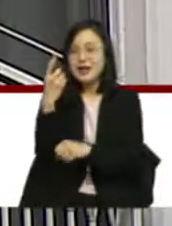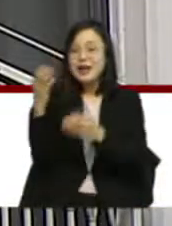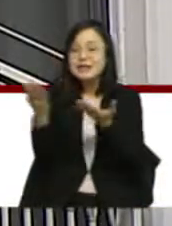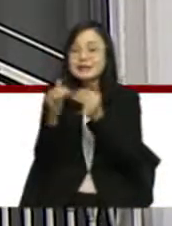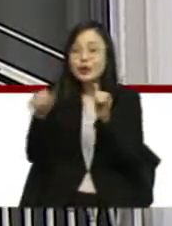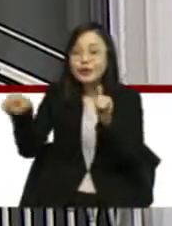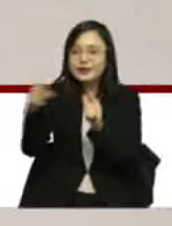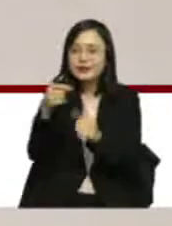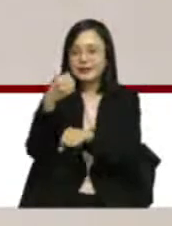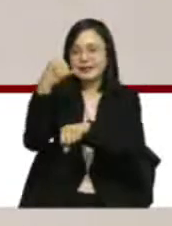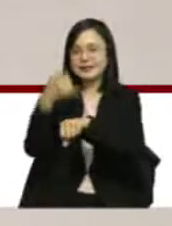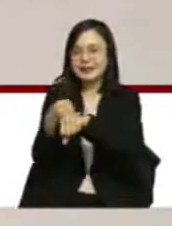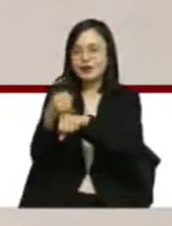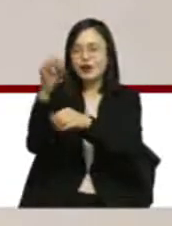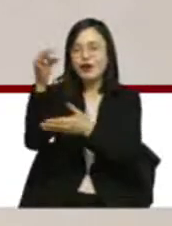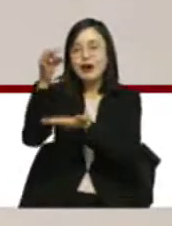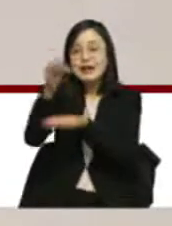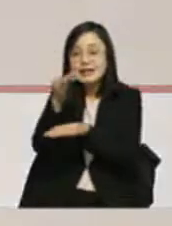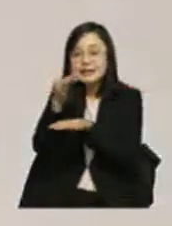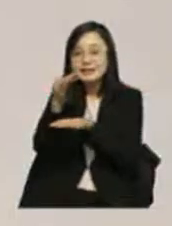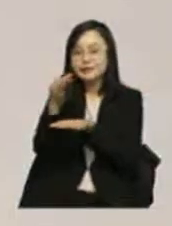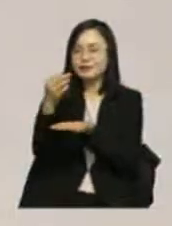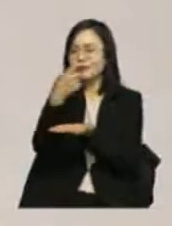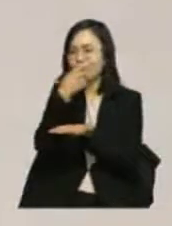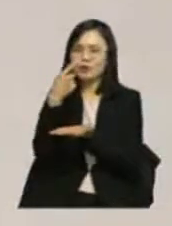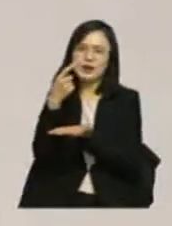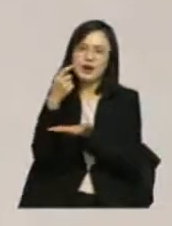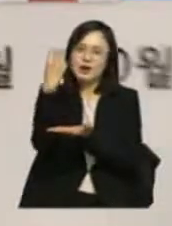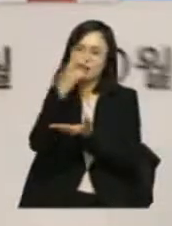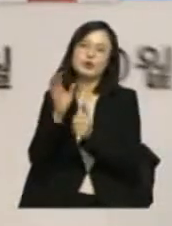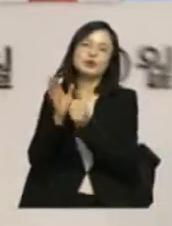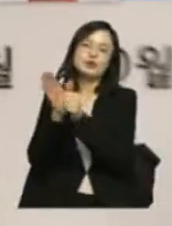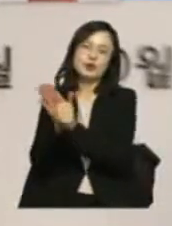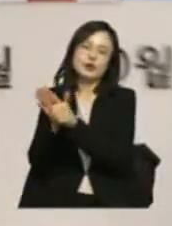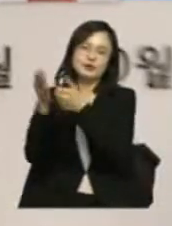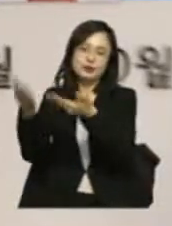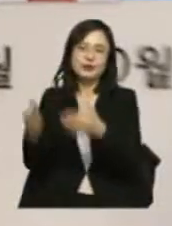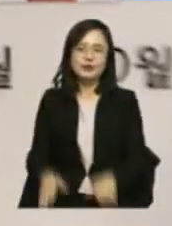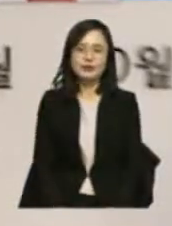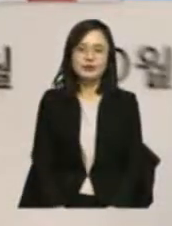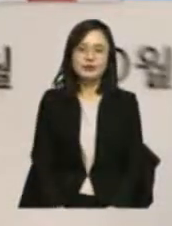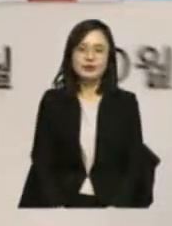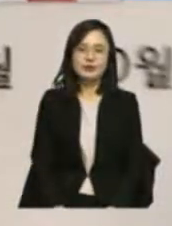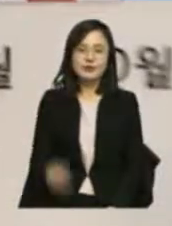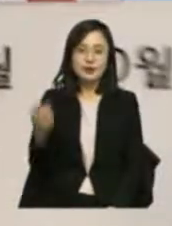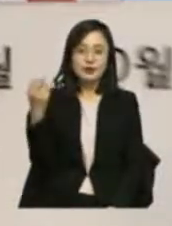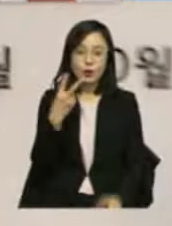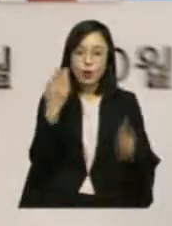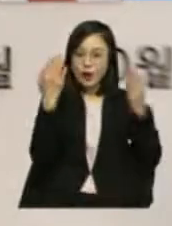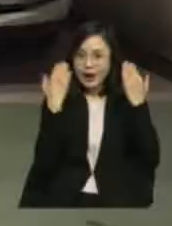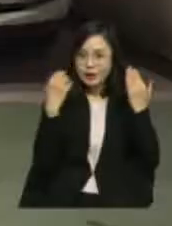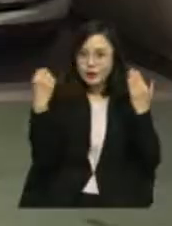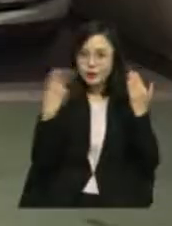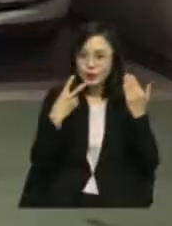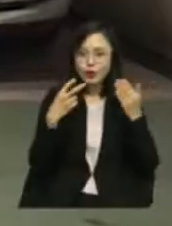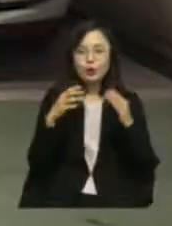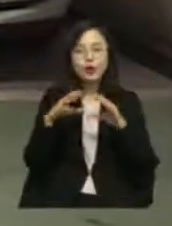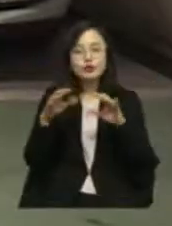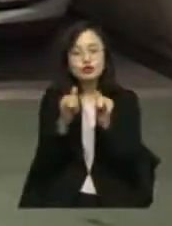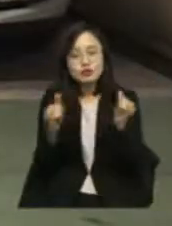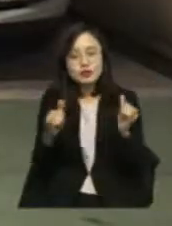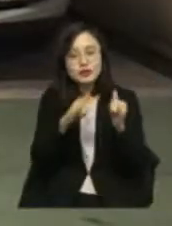안정을 이뤄내는 성과도 거뒀습니다. 성북절전소는 아파트는 물론 학교와 주민 커뮤니티 등 누구나 가입이